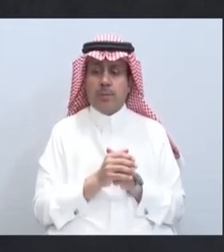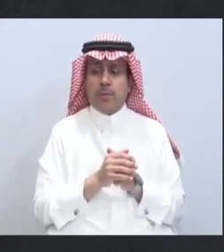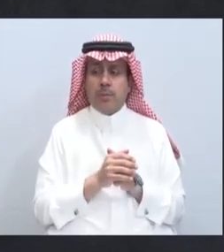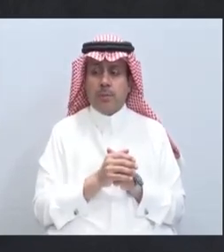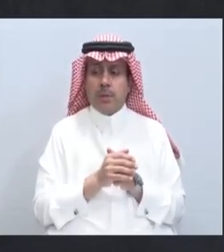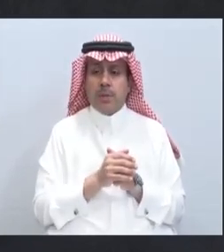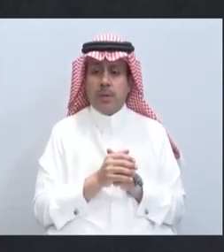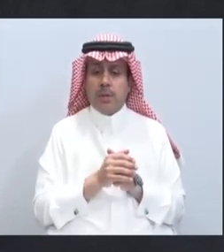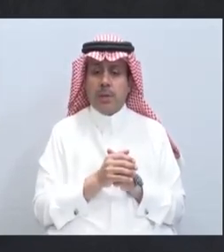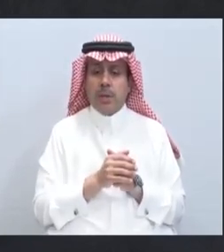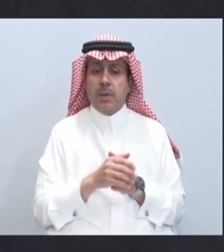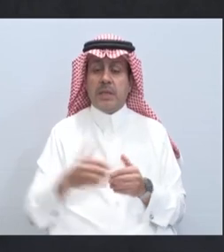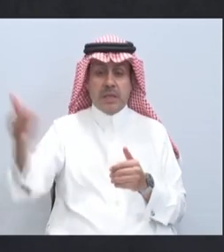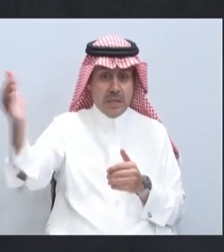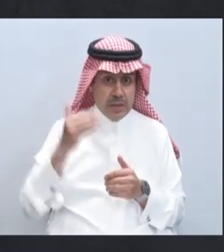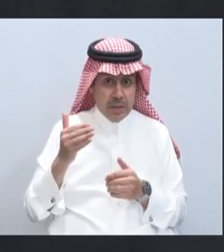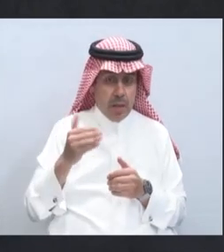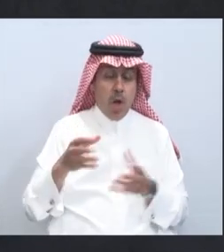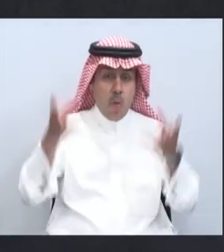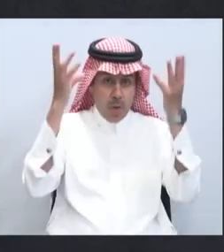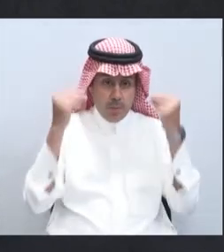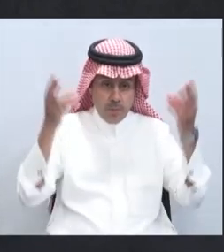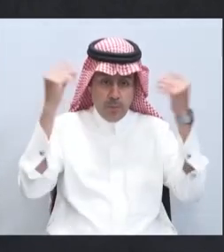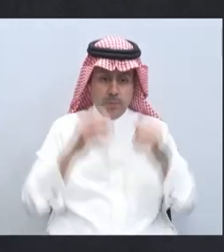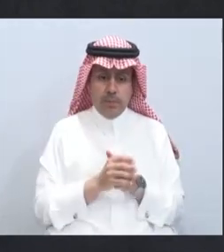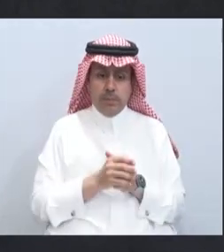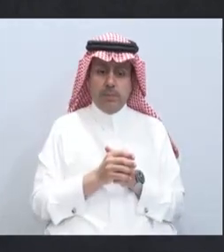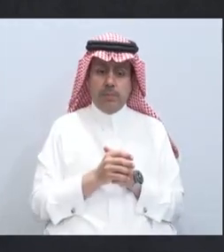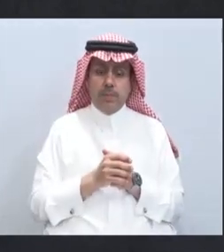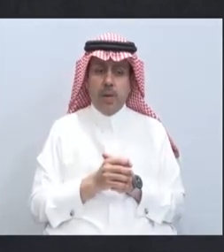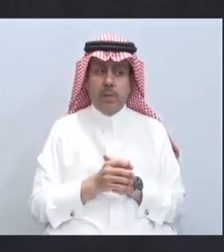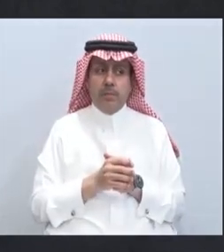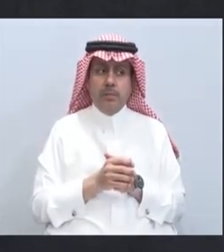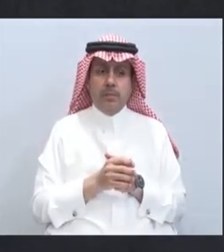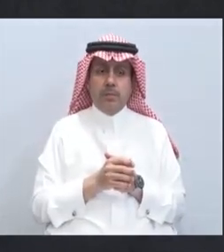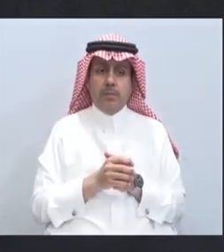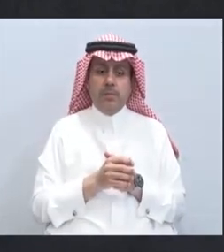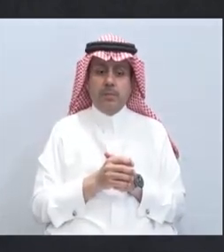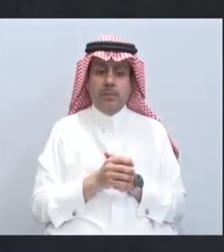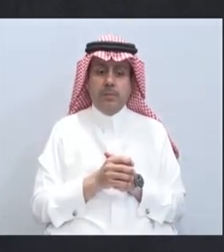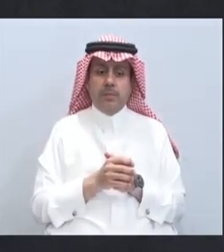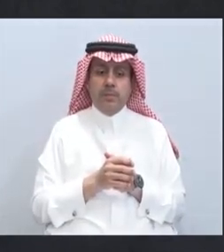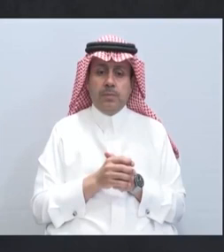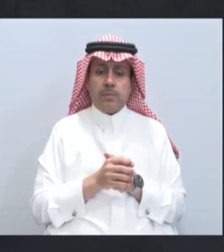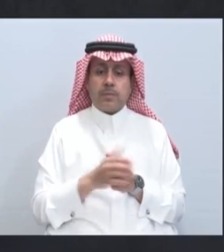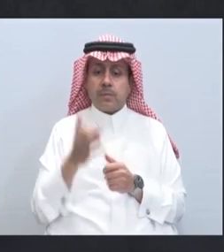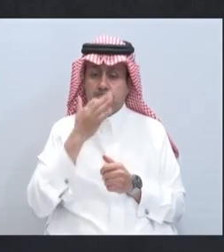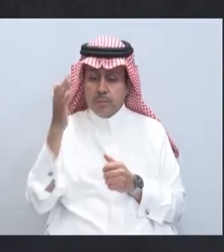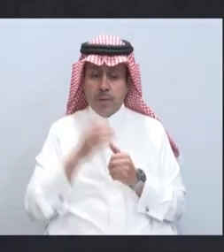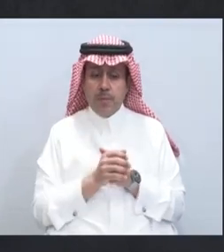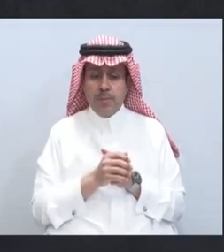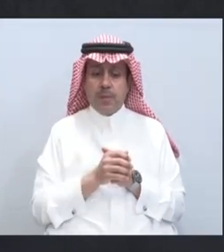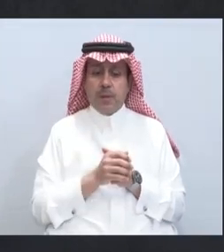عمليات استرجاع المعلومات او عمليات الحصول على المعلومات هي تكون يعني اسهل من العمليات